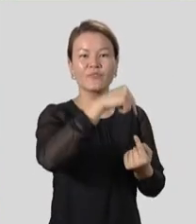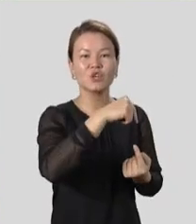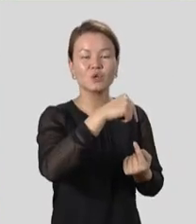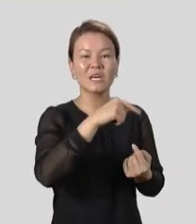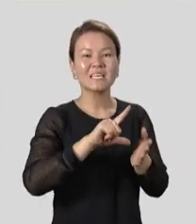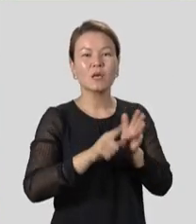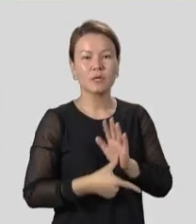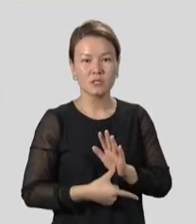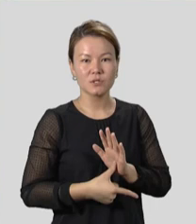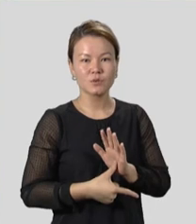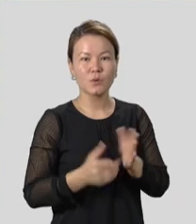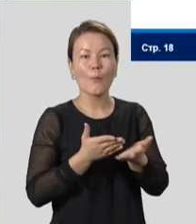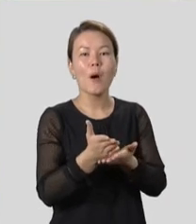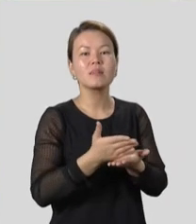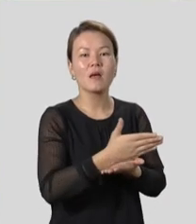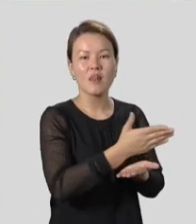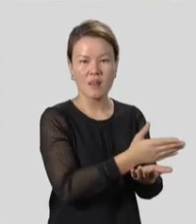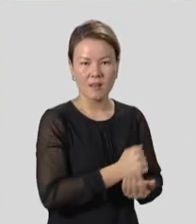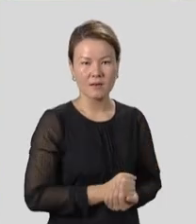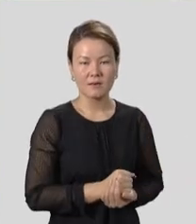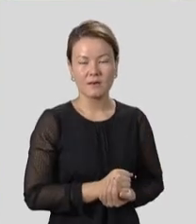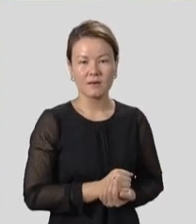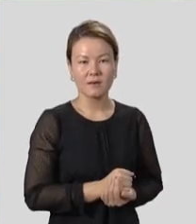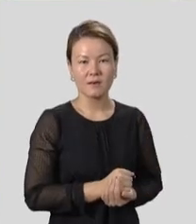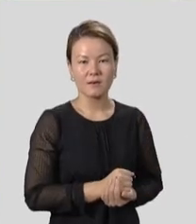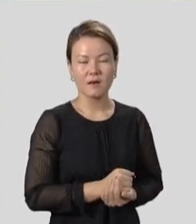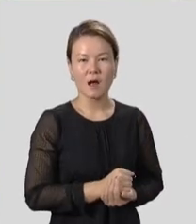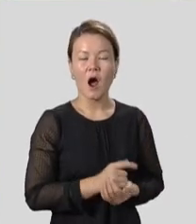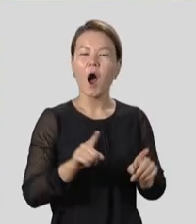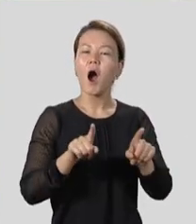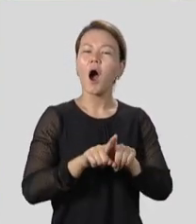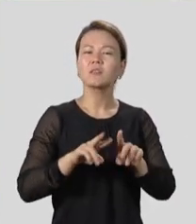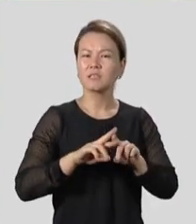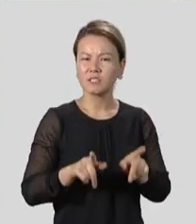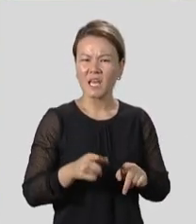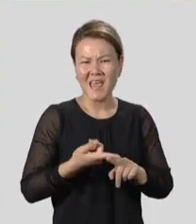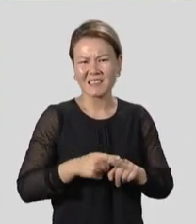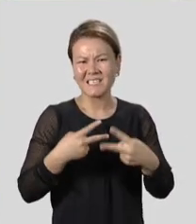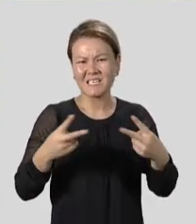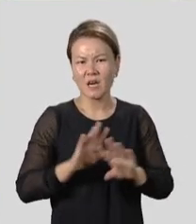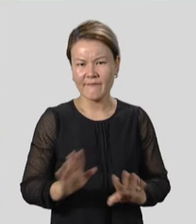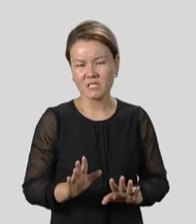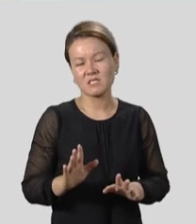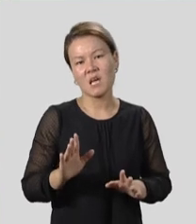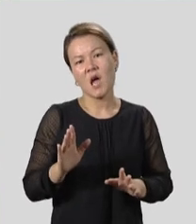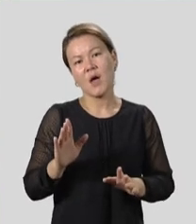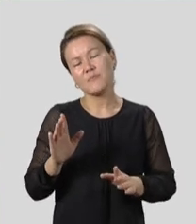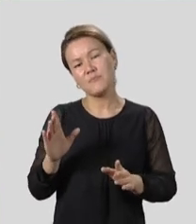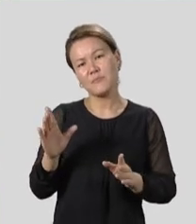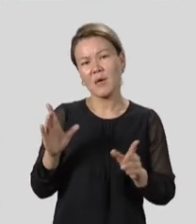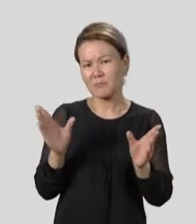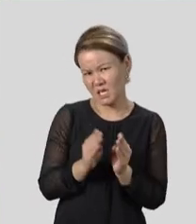Соответствующая геометрическая модель. Аналитическая, это неравенство, х меньше либо равно